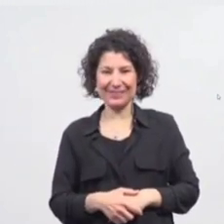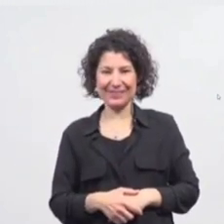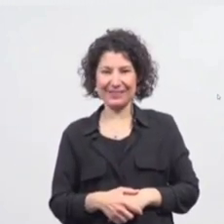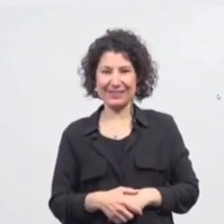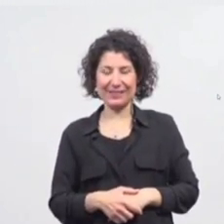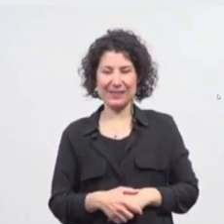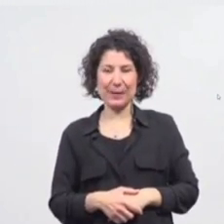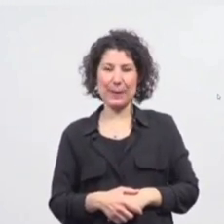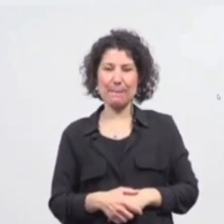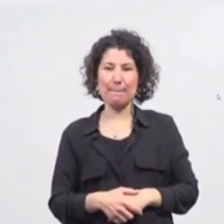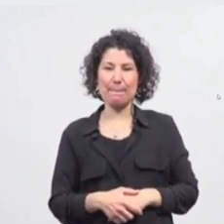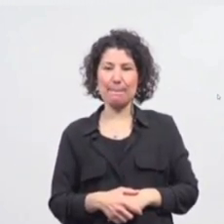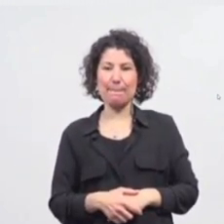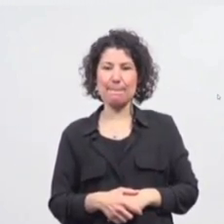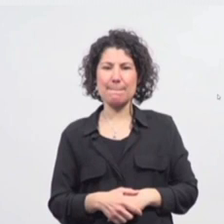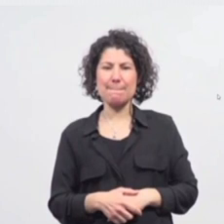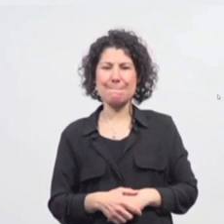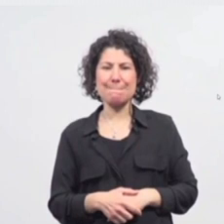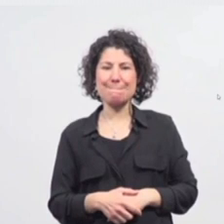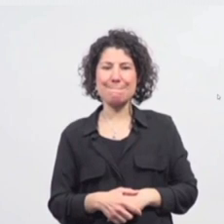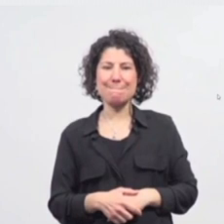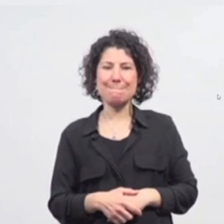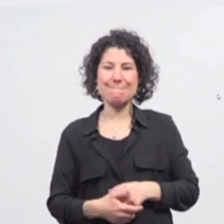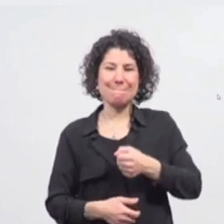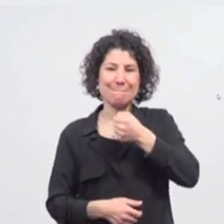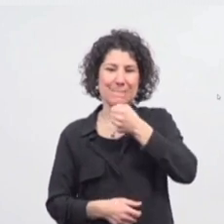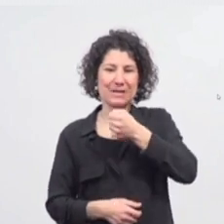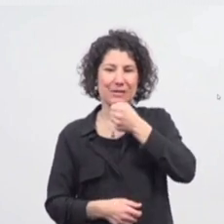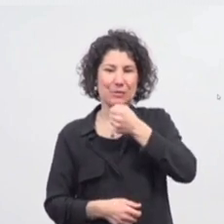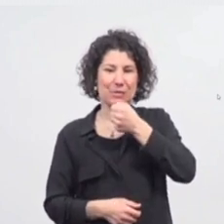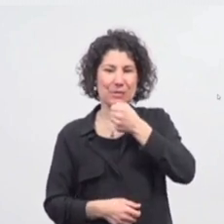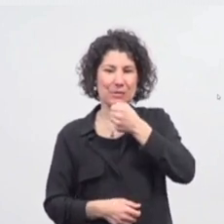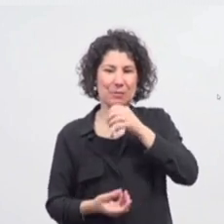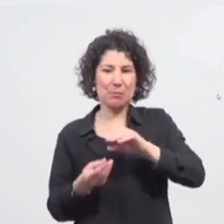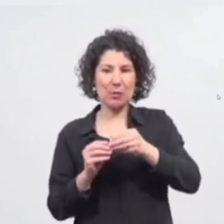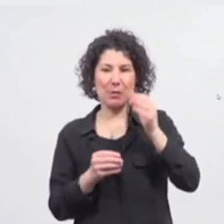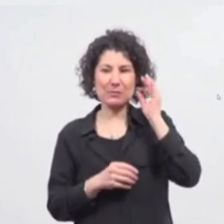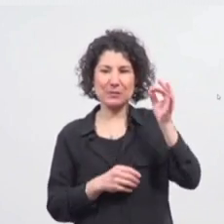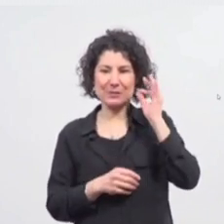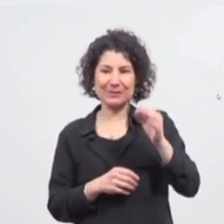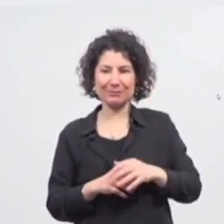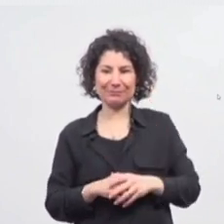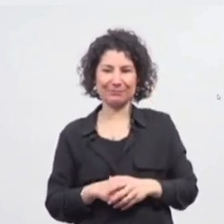voulez. Madame le ministre, vous avez... Ah, ça se remet à glouglouter.